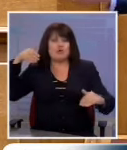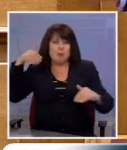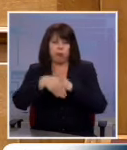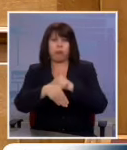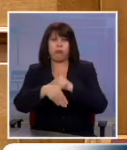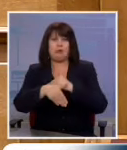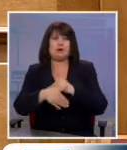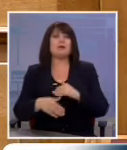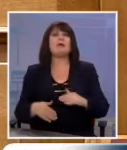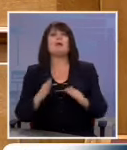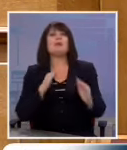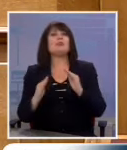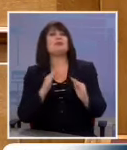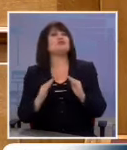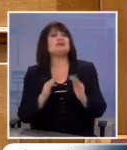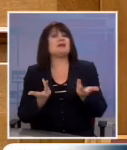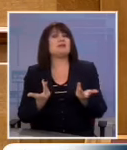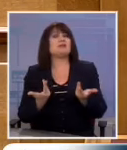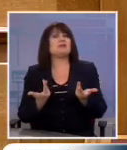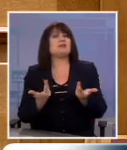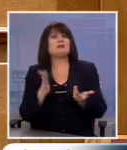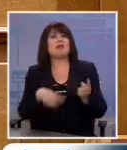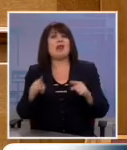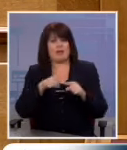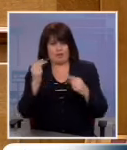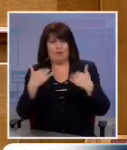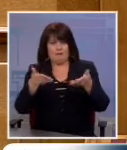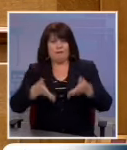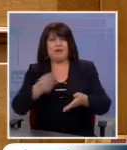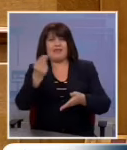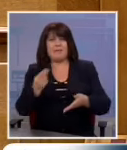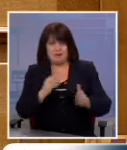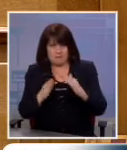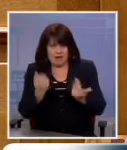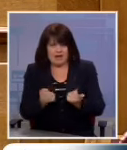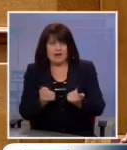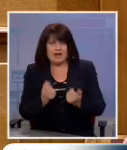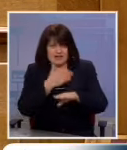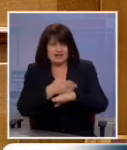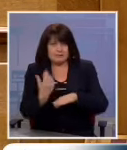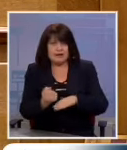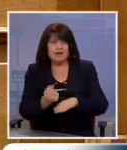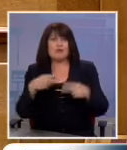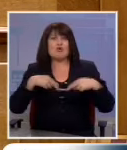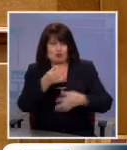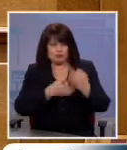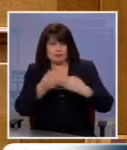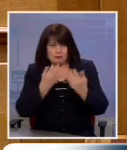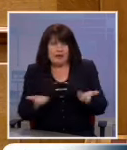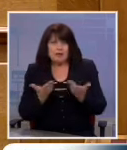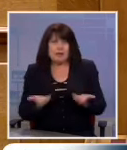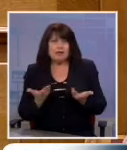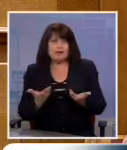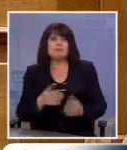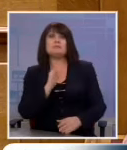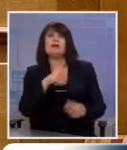είναι η διασφάλιση της κυβερνήσεως εδώ προς το ελληνικό κοινοβούλιο προς αυτά τα ζητήματα? Θα μας πει κανένας υπουργός κάτι?